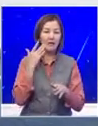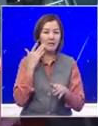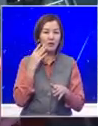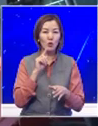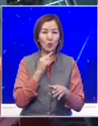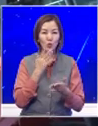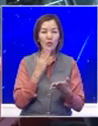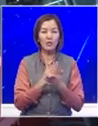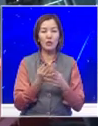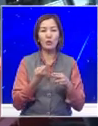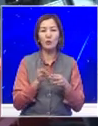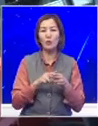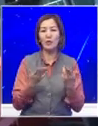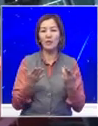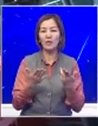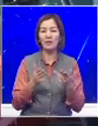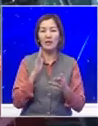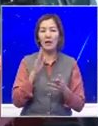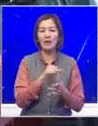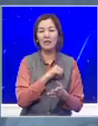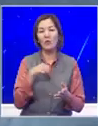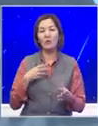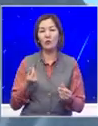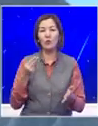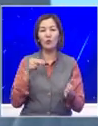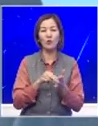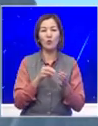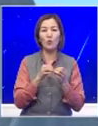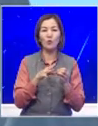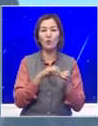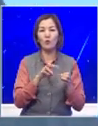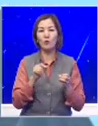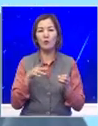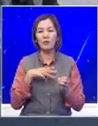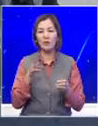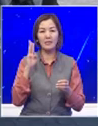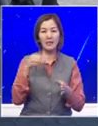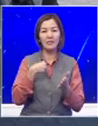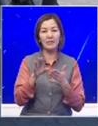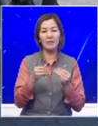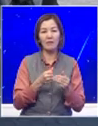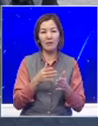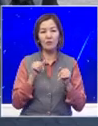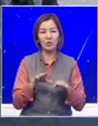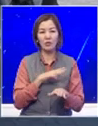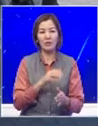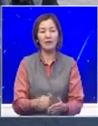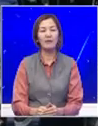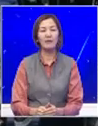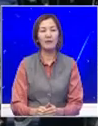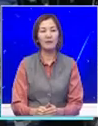қынжылады. Сондықтан нартәуекел деп алдыға өзі келген құны 14 миллион теңгелік тракторды сатып алуға бел буып